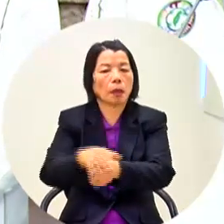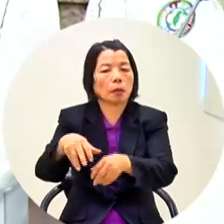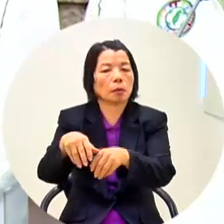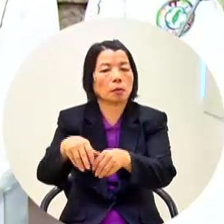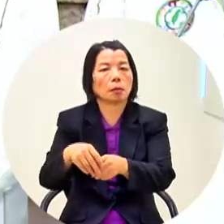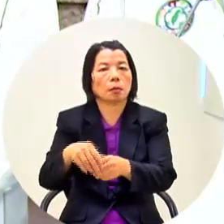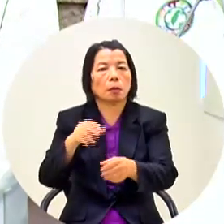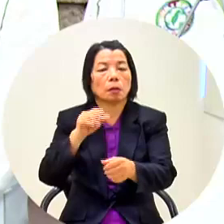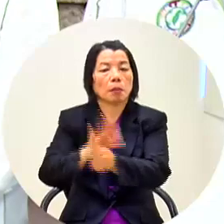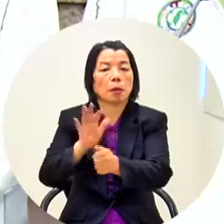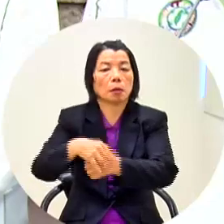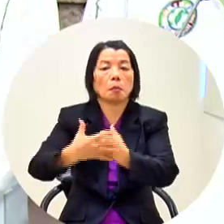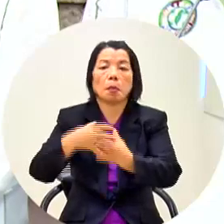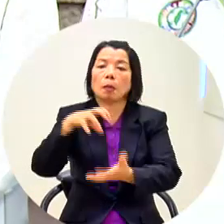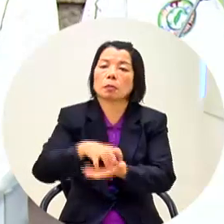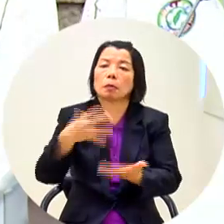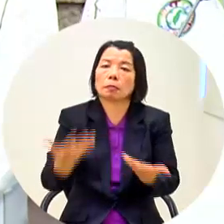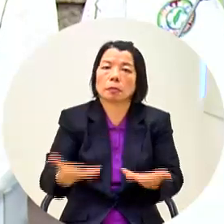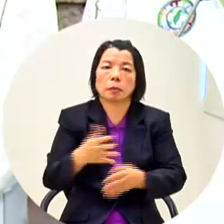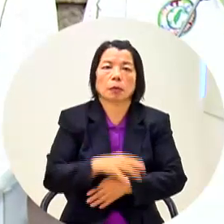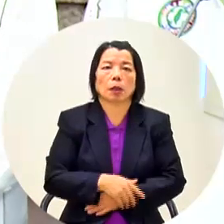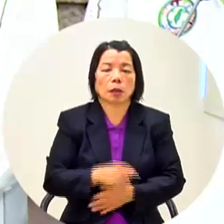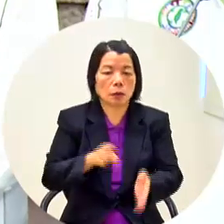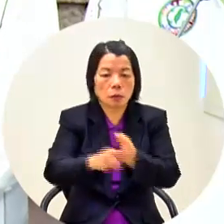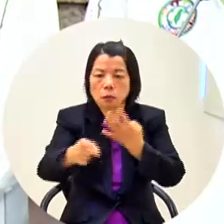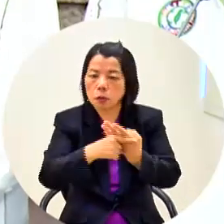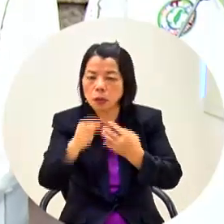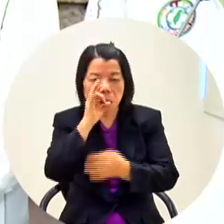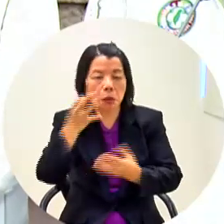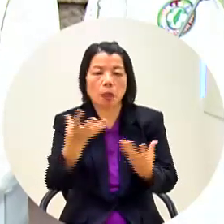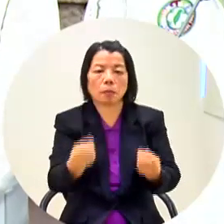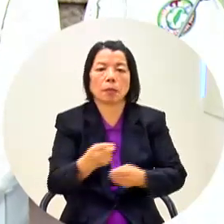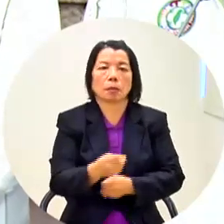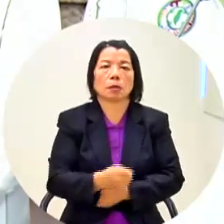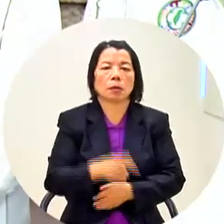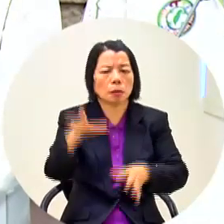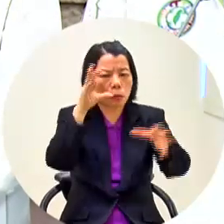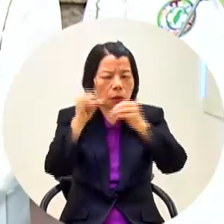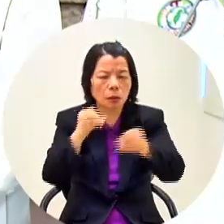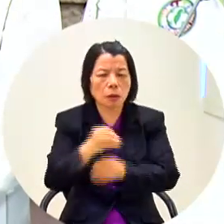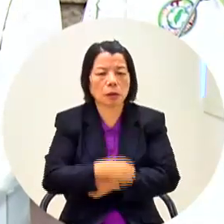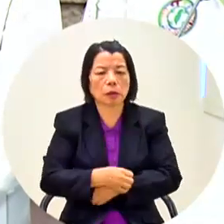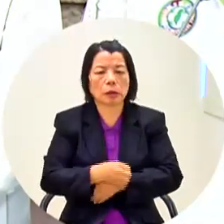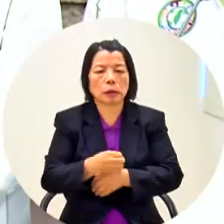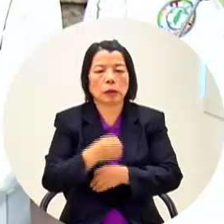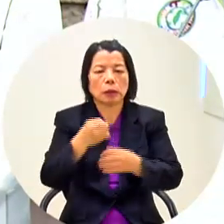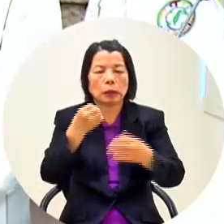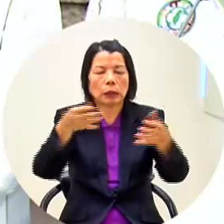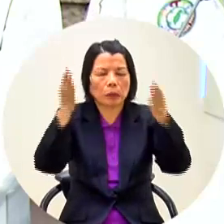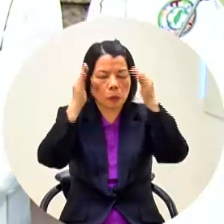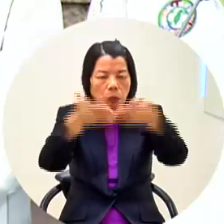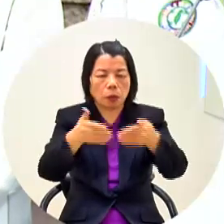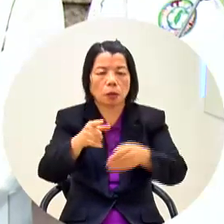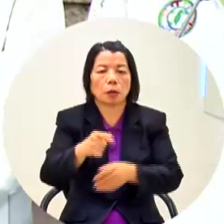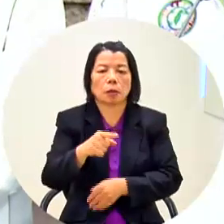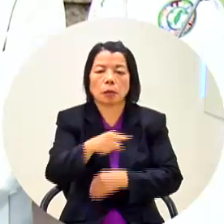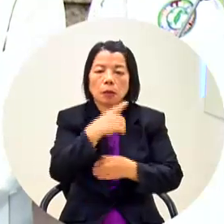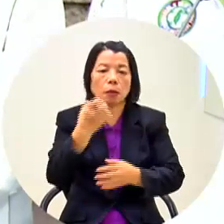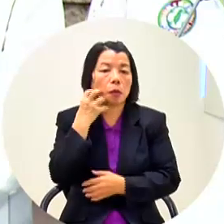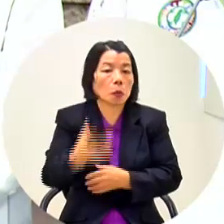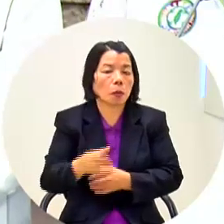员，请找专业相关人员。如果你连这样的资讯都没有，你真的是愧当高雄市防疫中心的总指挥